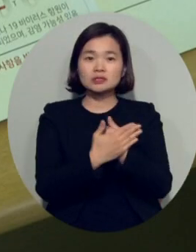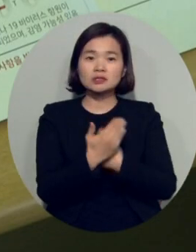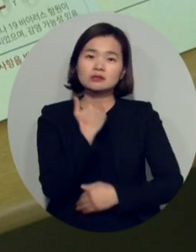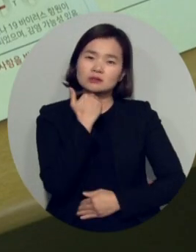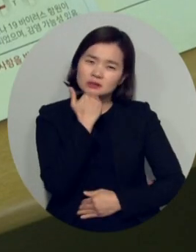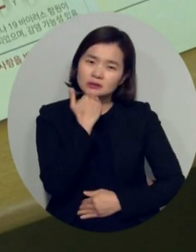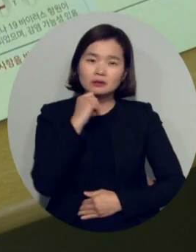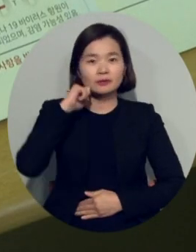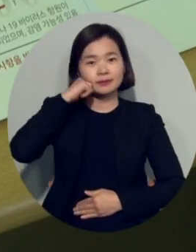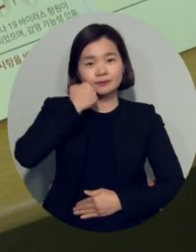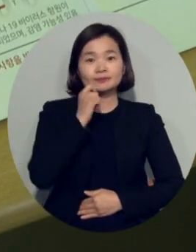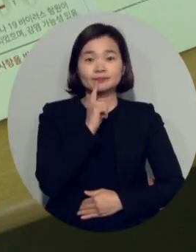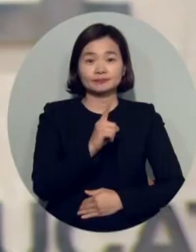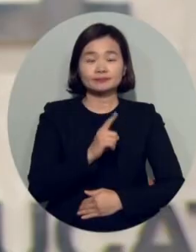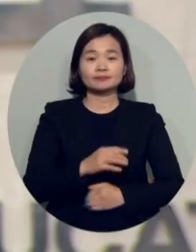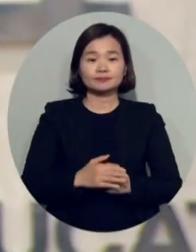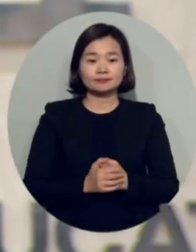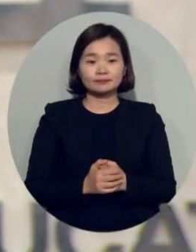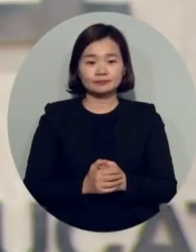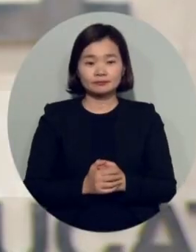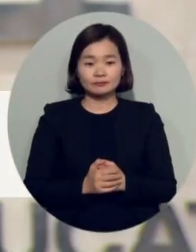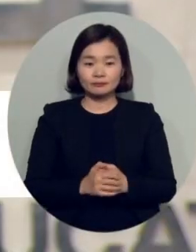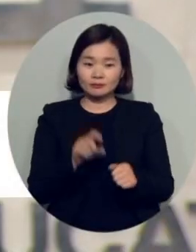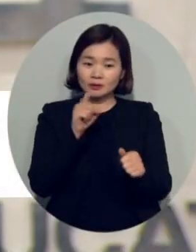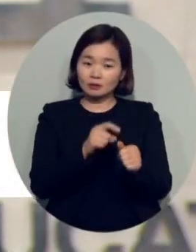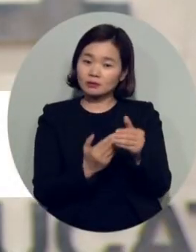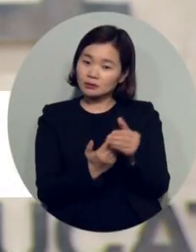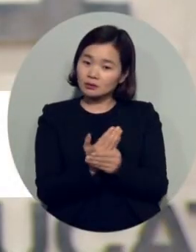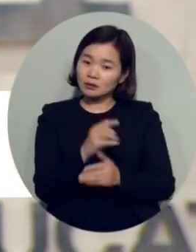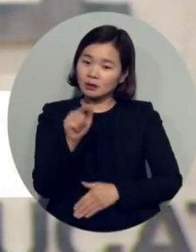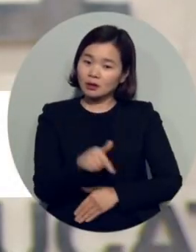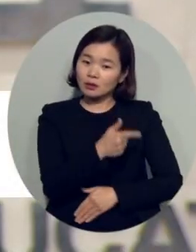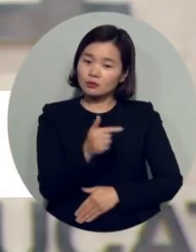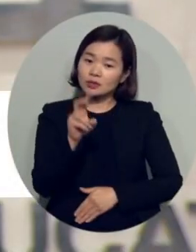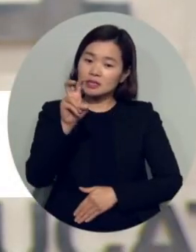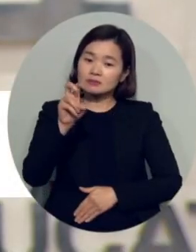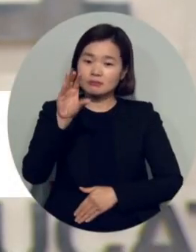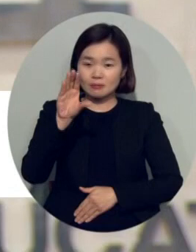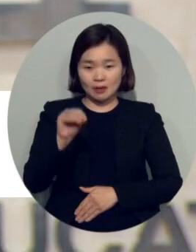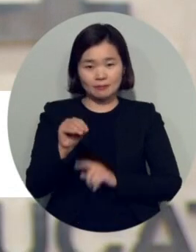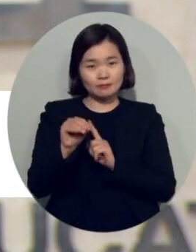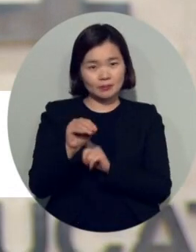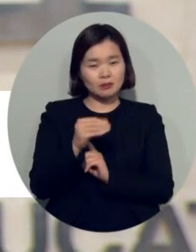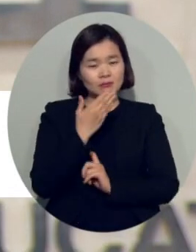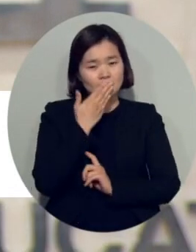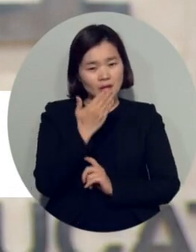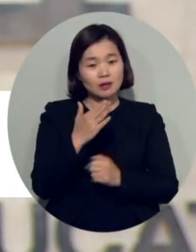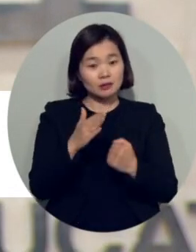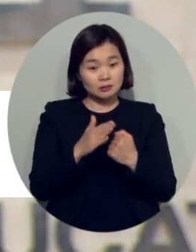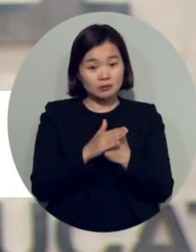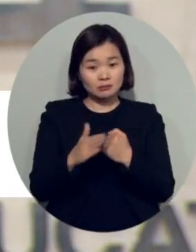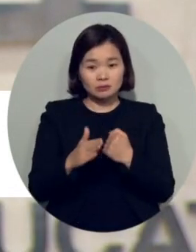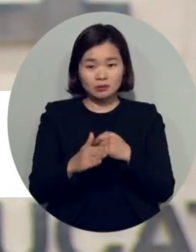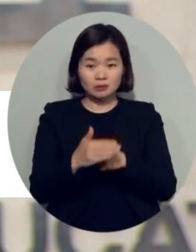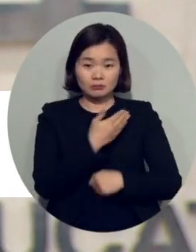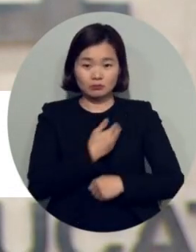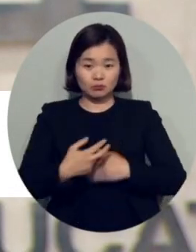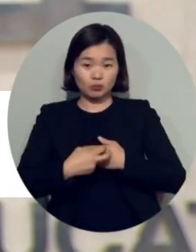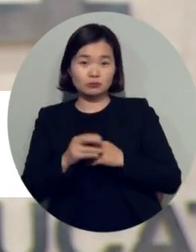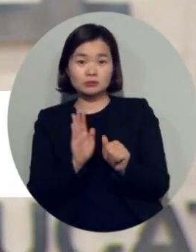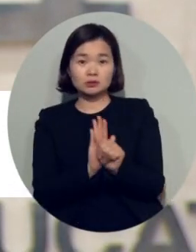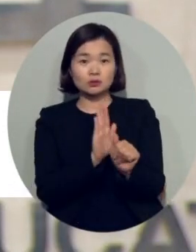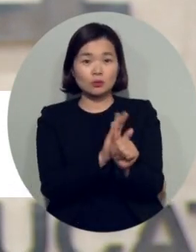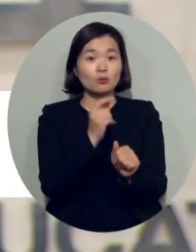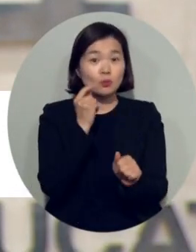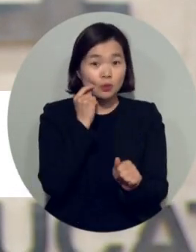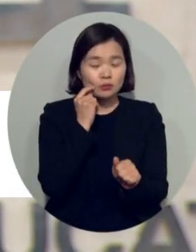수 없기 때문입니다. 지금 환자 수가 이제 하루에 20만 명까지도 볼 수 있는 상황이기 때문에 이걸 백업을 못 하거든요. 그러니까